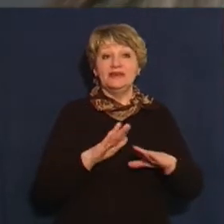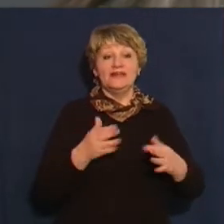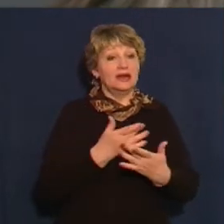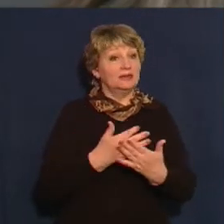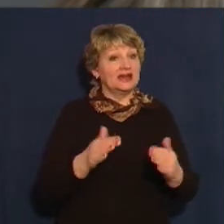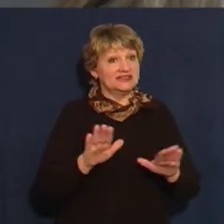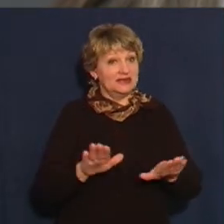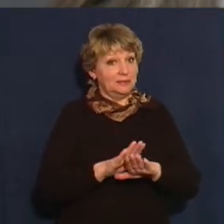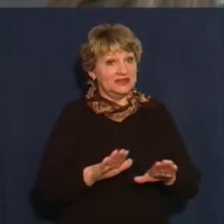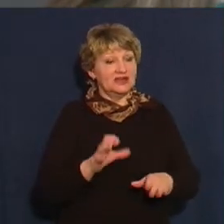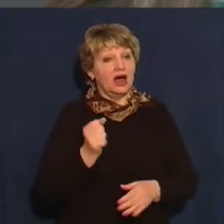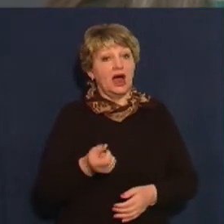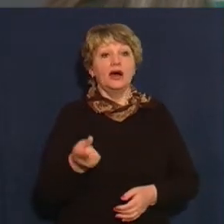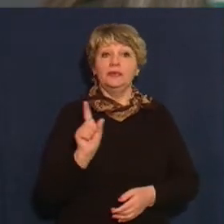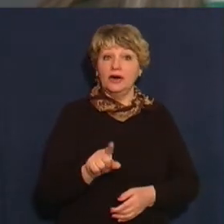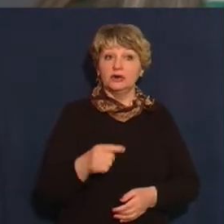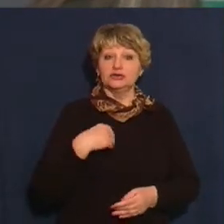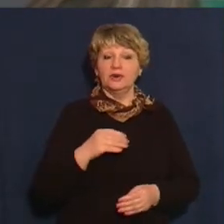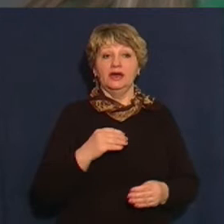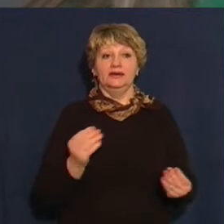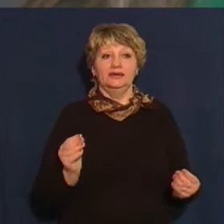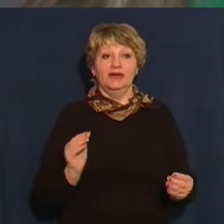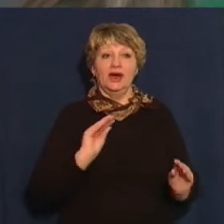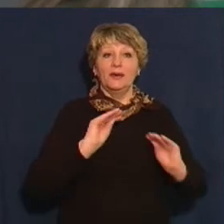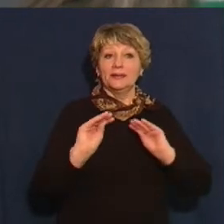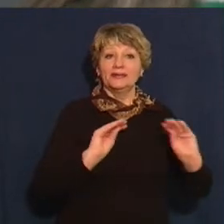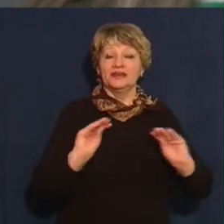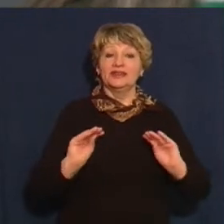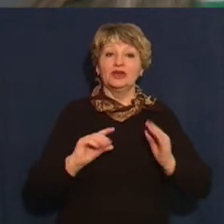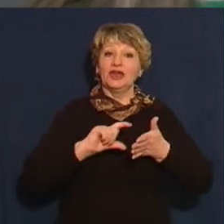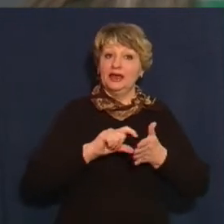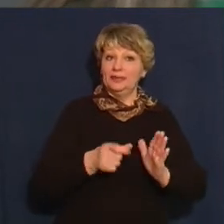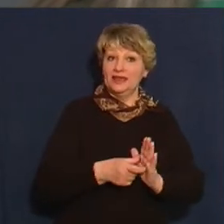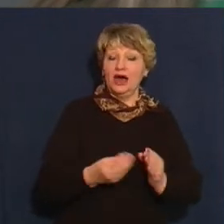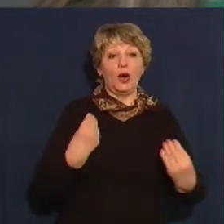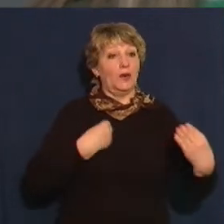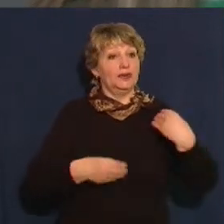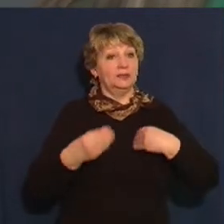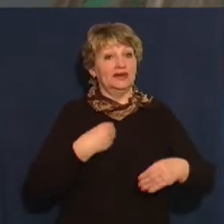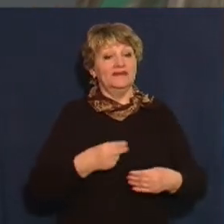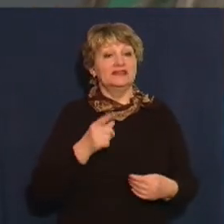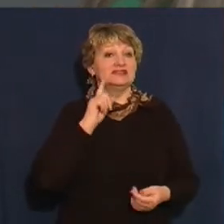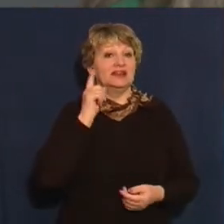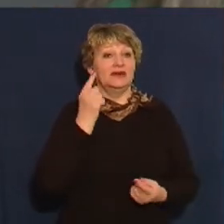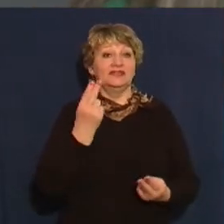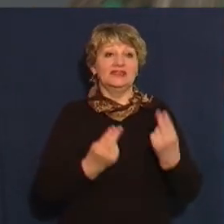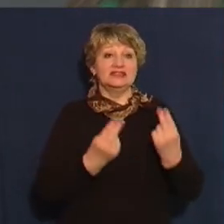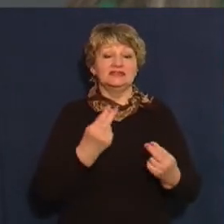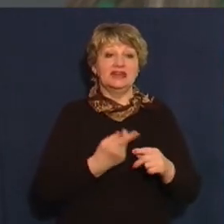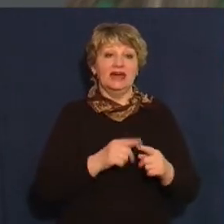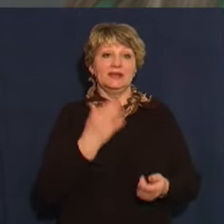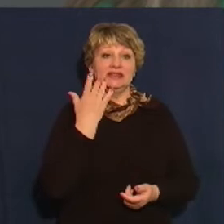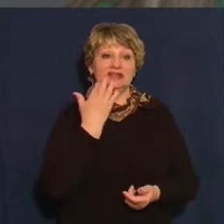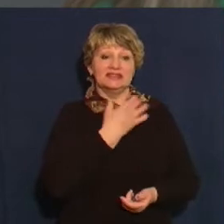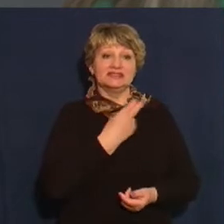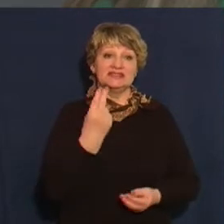також у нас ми прикрашаємо різні кімнати, а також вдягаємося в зелений колір. Це як національний колір